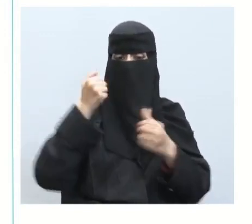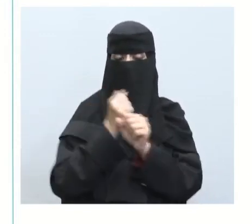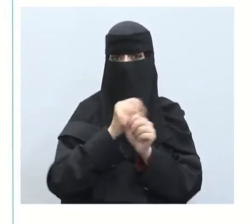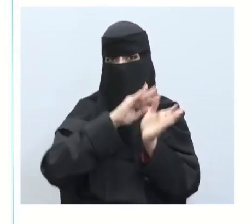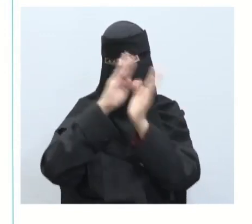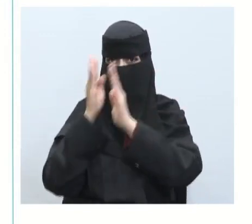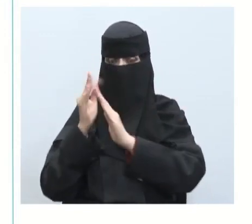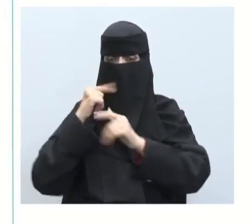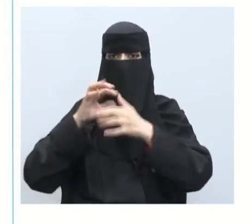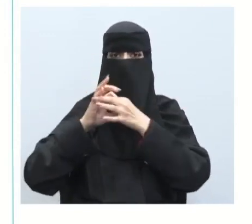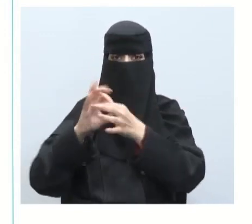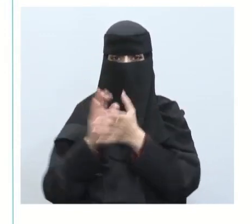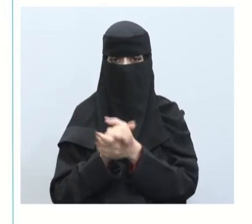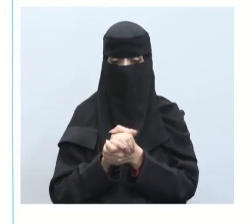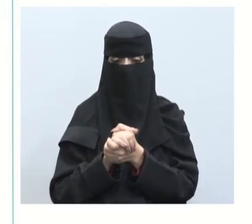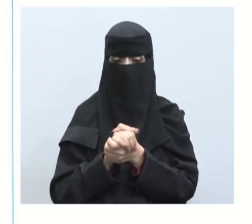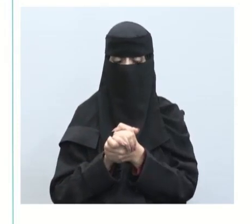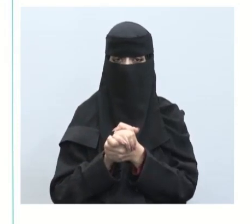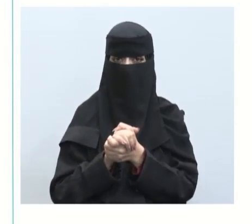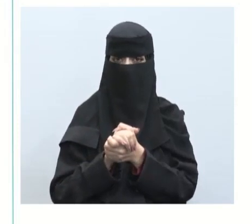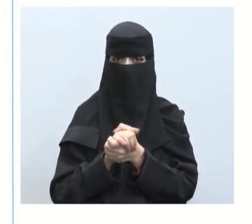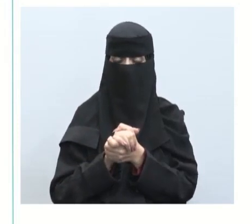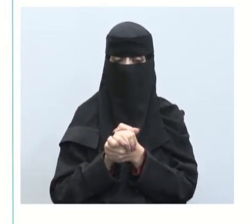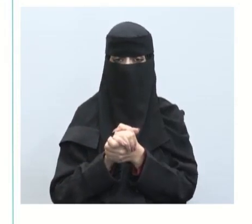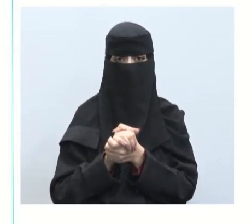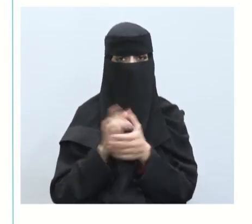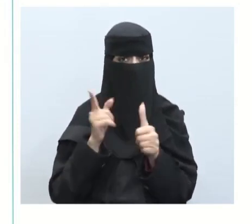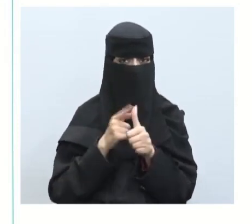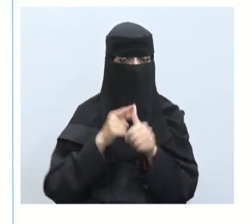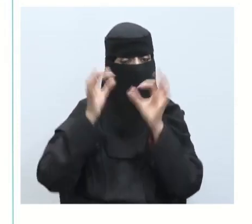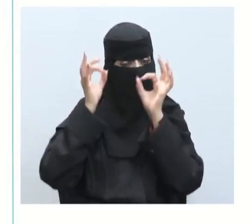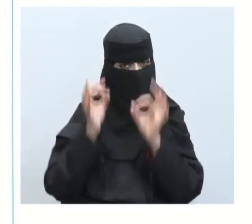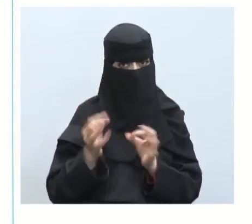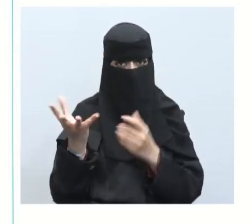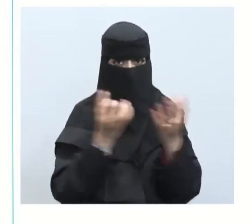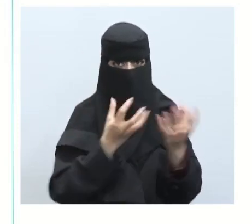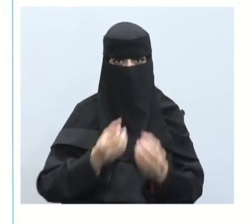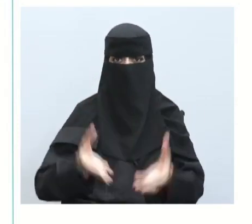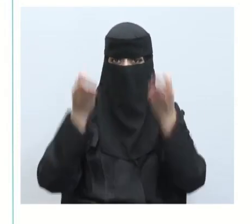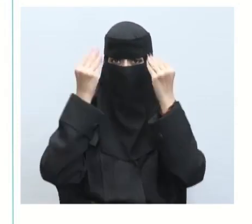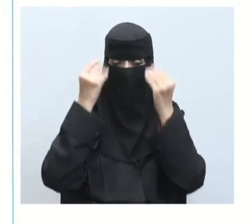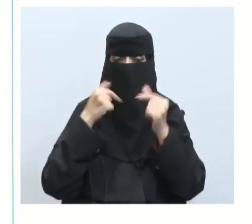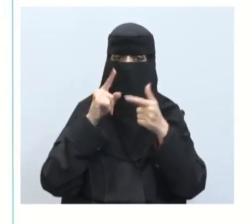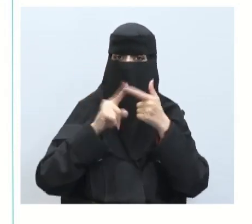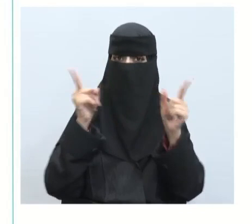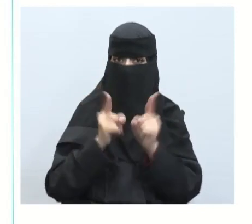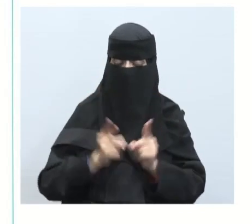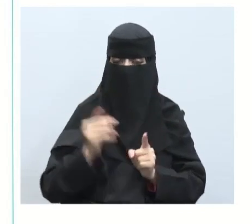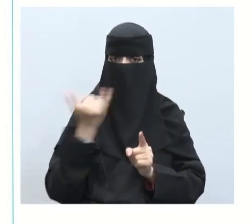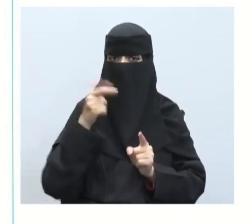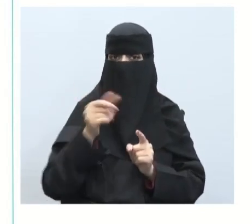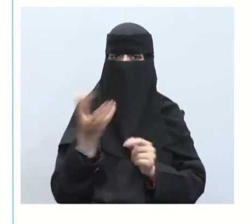عند التواصل يتاكدون من جمع المعلومات و يحددون افضل او اهم المصادر